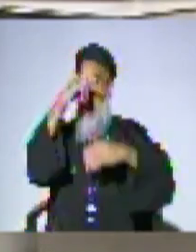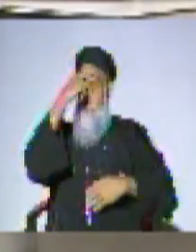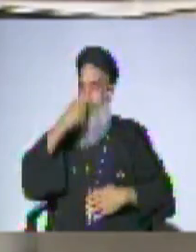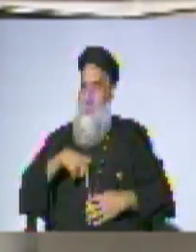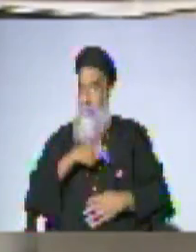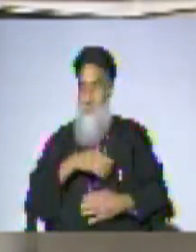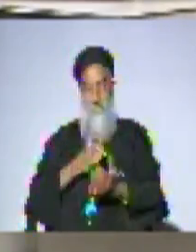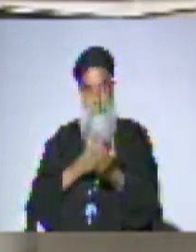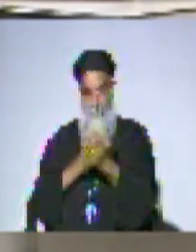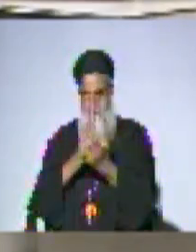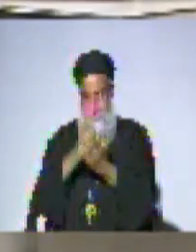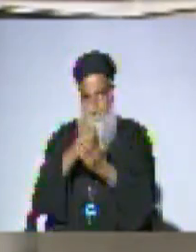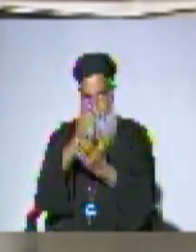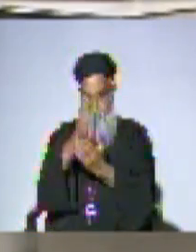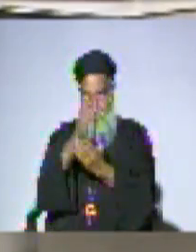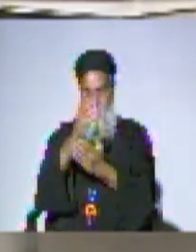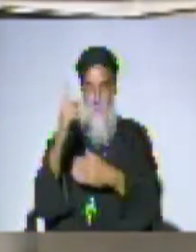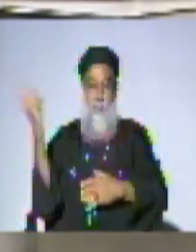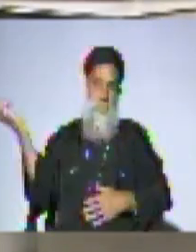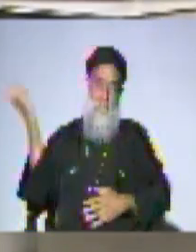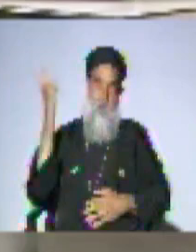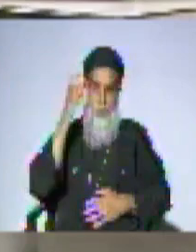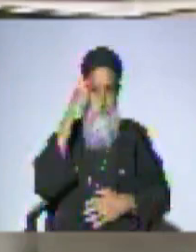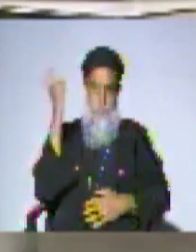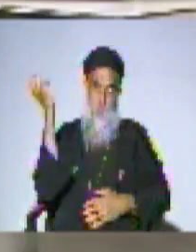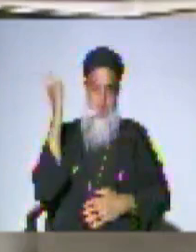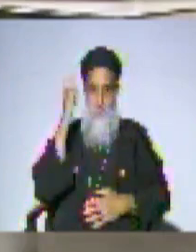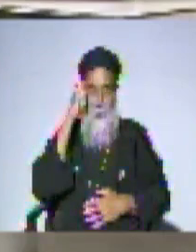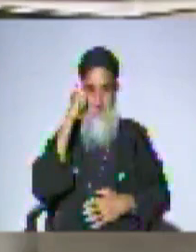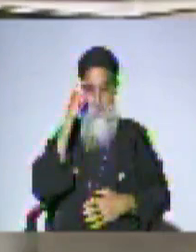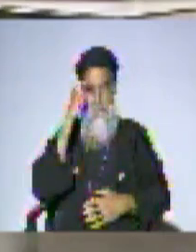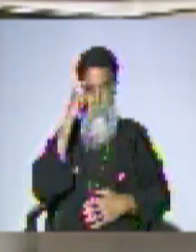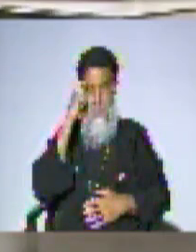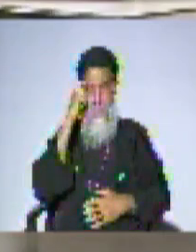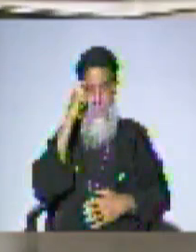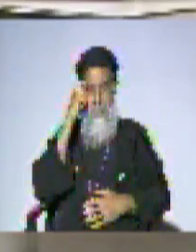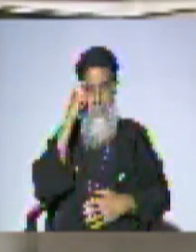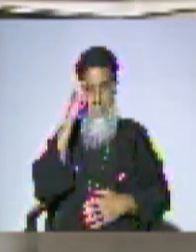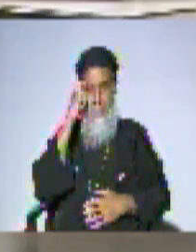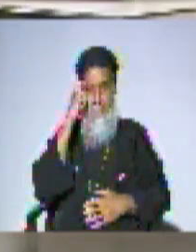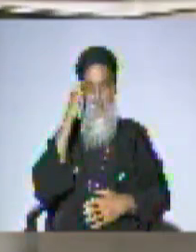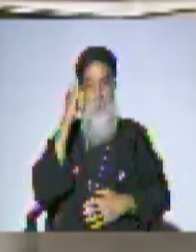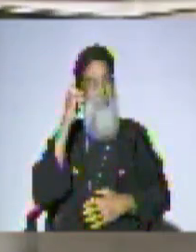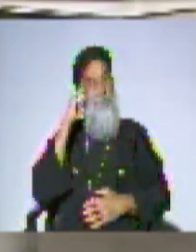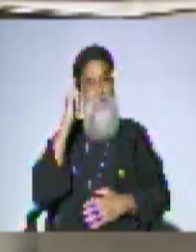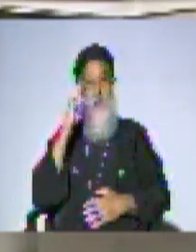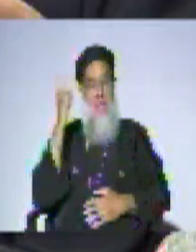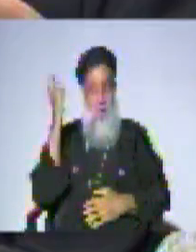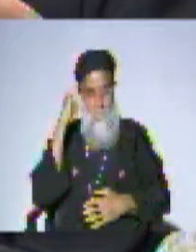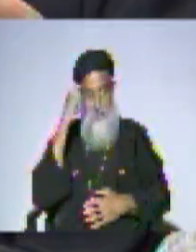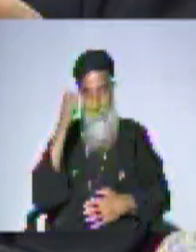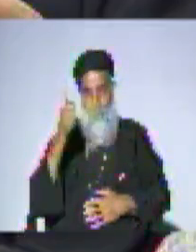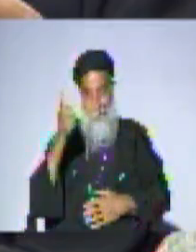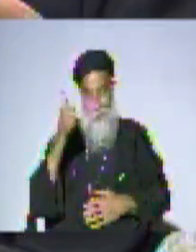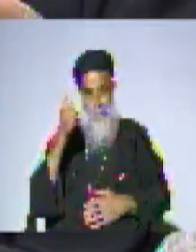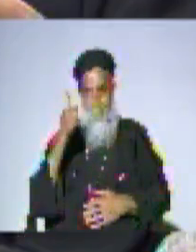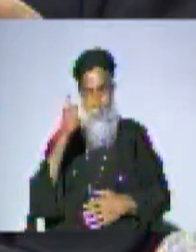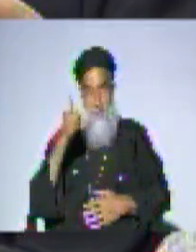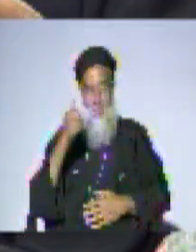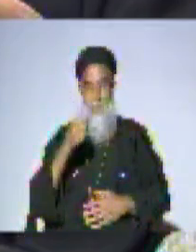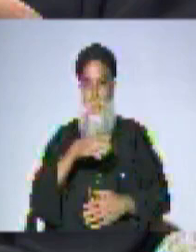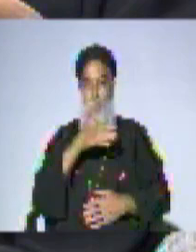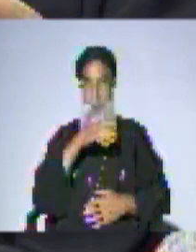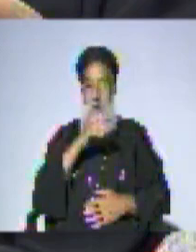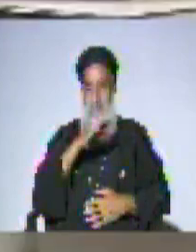مظبوط. وحكيم بمعنى الحكمة هنا ضد الجهالة أو عكس الجهالة